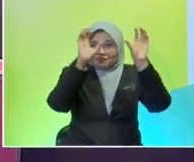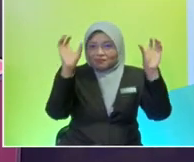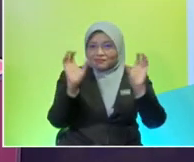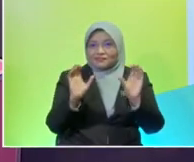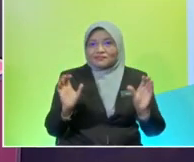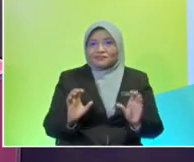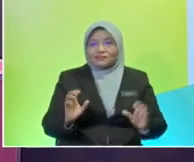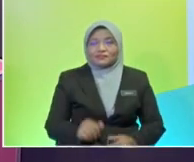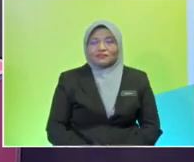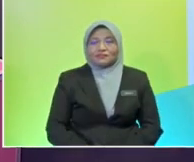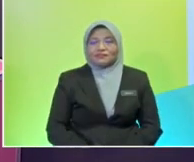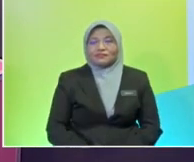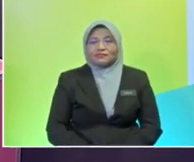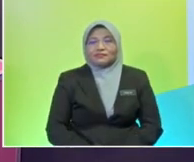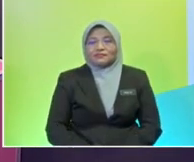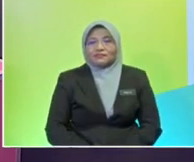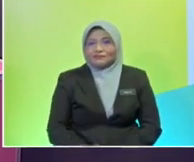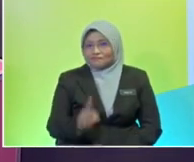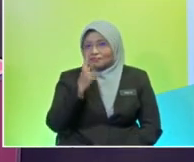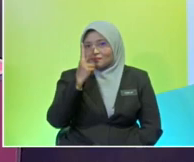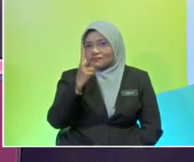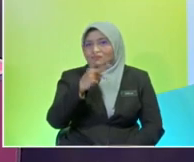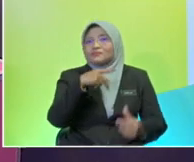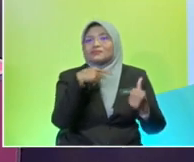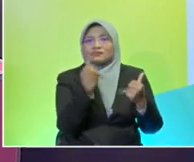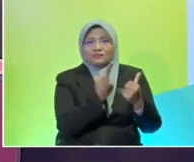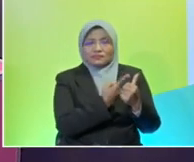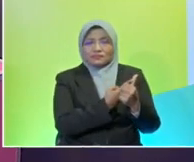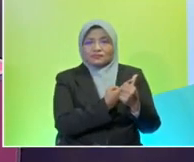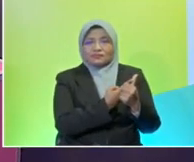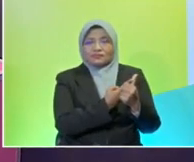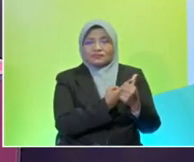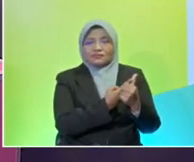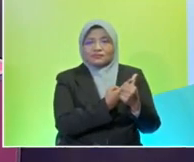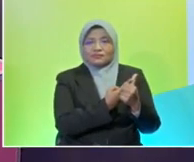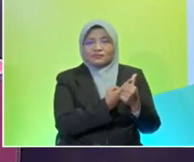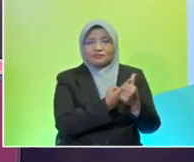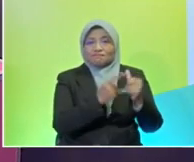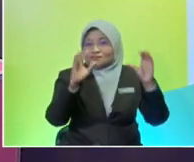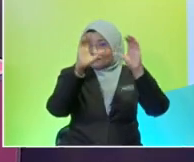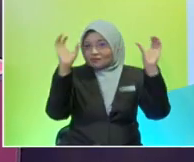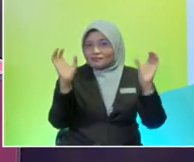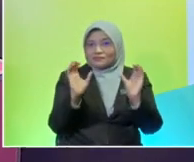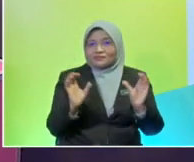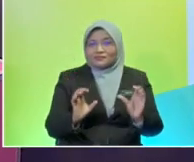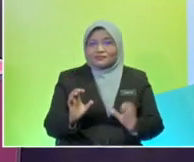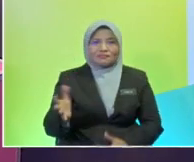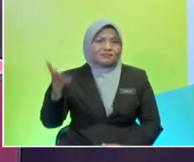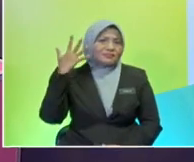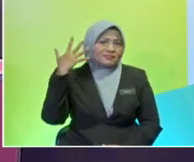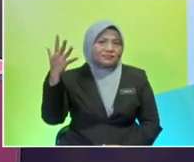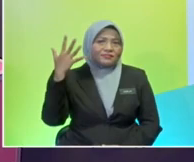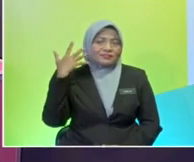lakukan bersama-sama kita tengok yang pertama di tanganisa ada cuaca panas yang